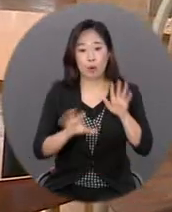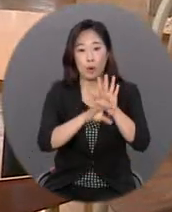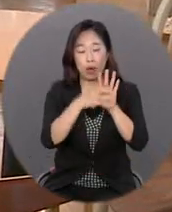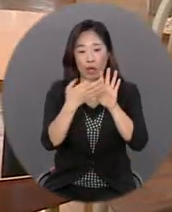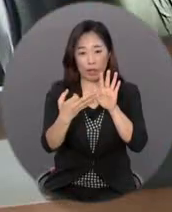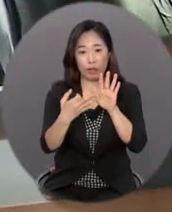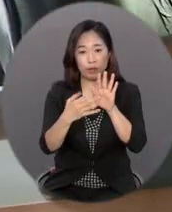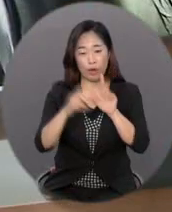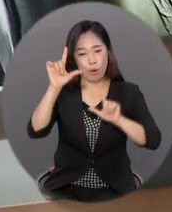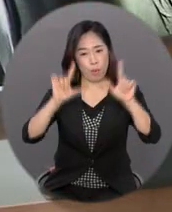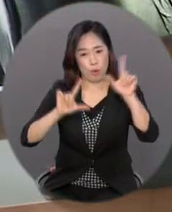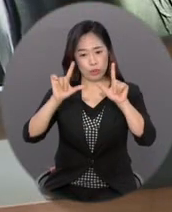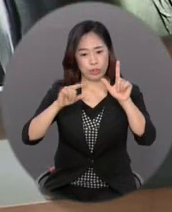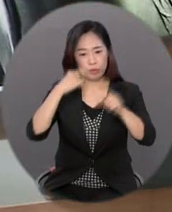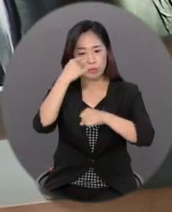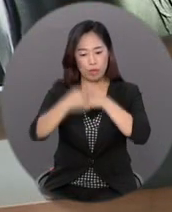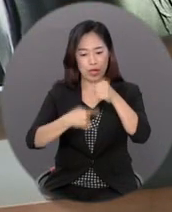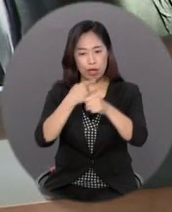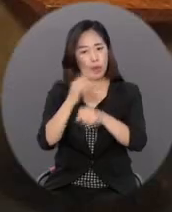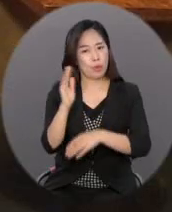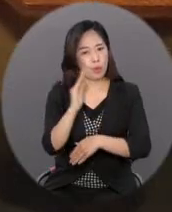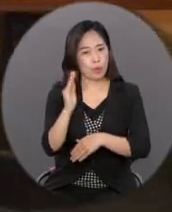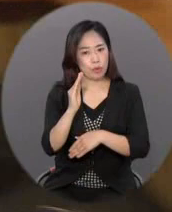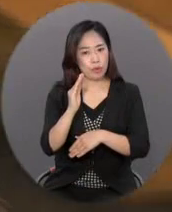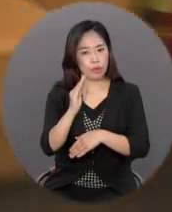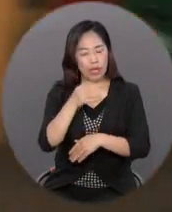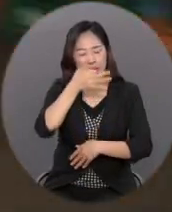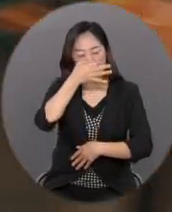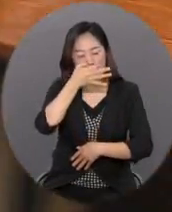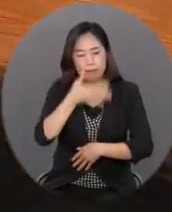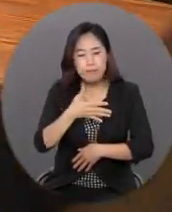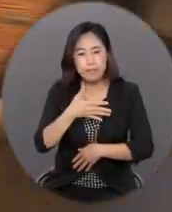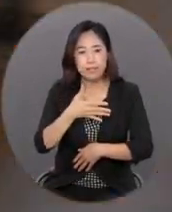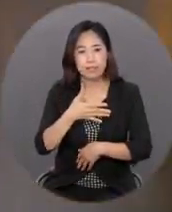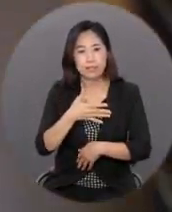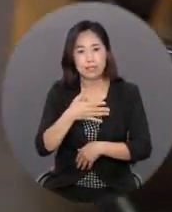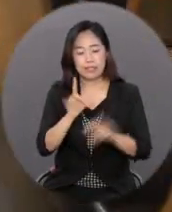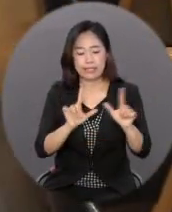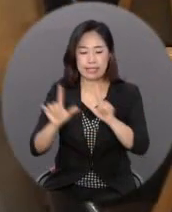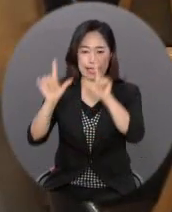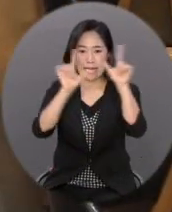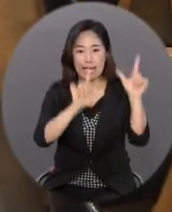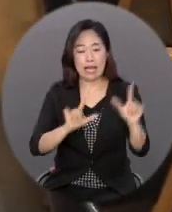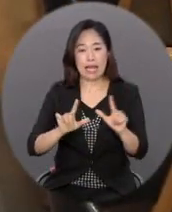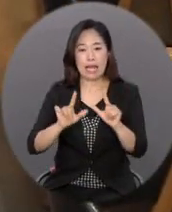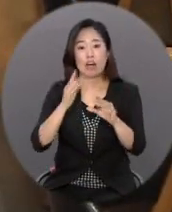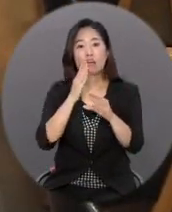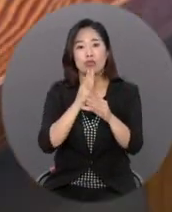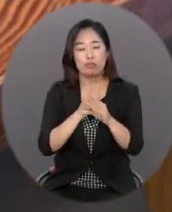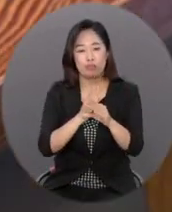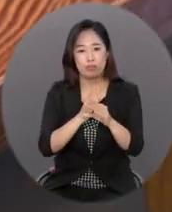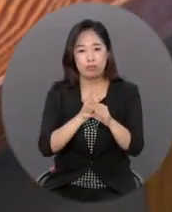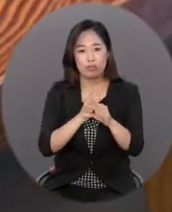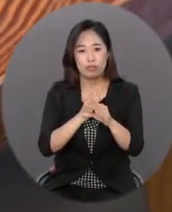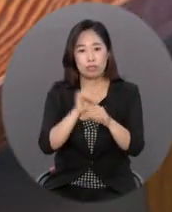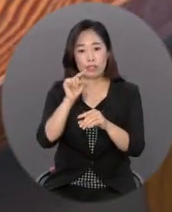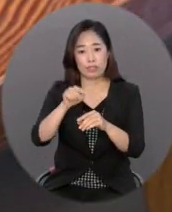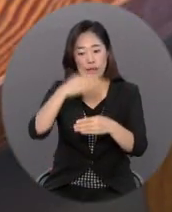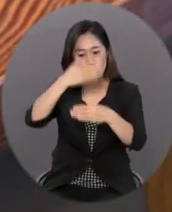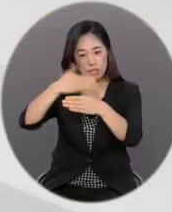코로나 사태 1년여. 말 그대로 혹독한 시간을 보내고 있는 자영업자들의 현실은 수치로도 고스란히